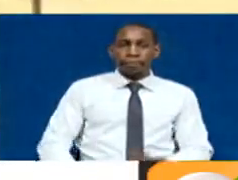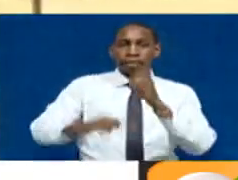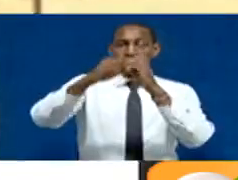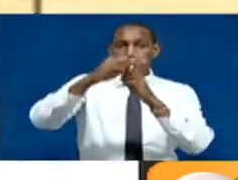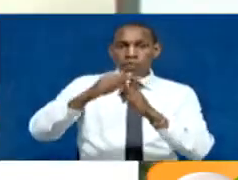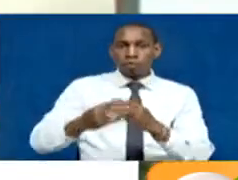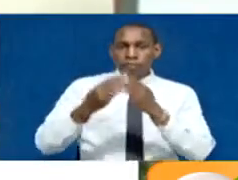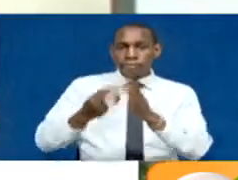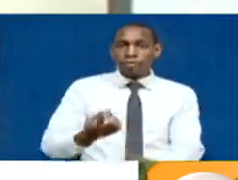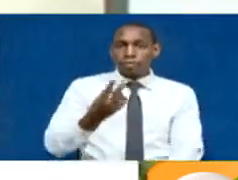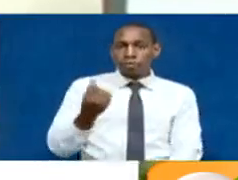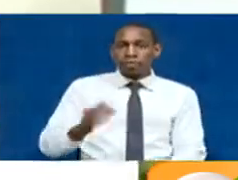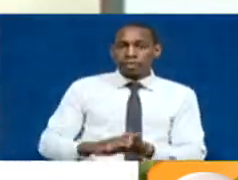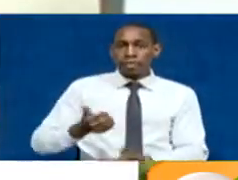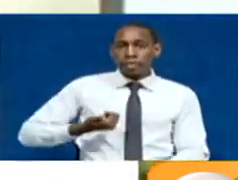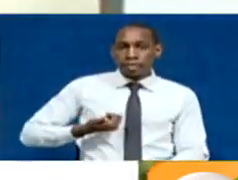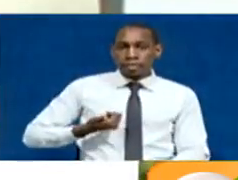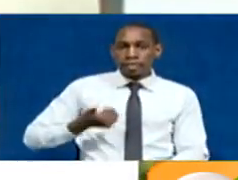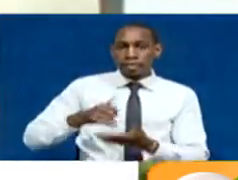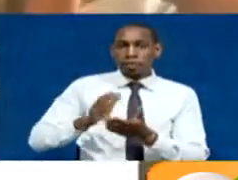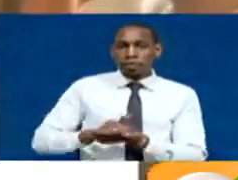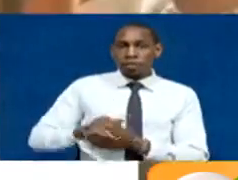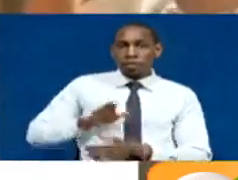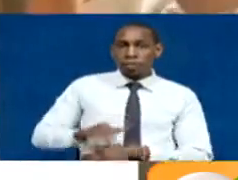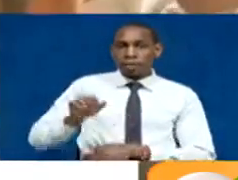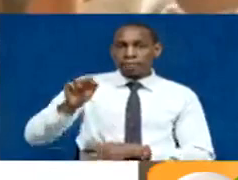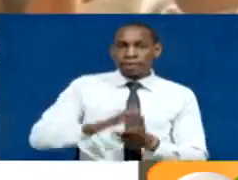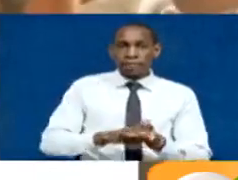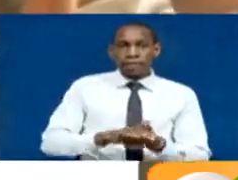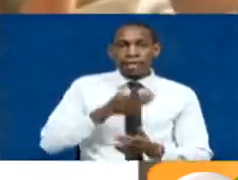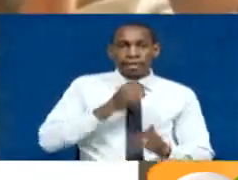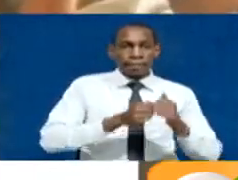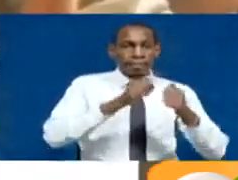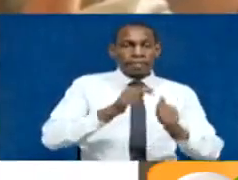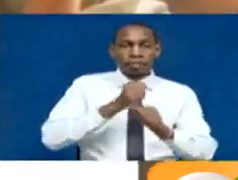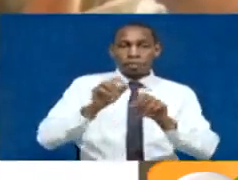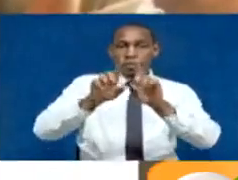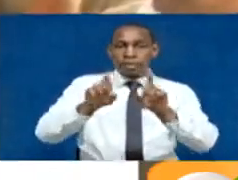wafungwa 21 wakiwemo wanawake 5 na wanaume 16 walifanya mtihani wa